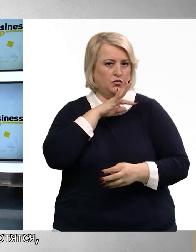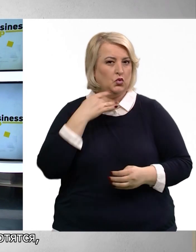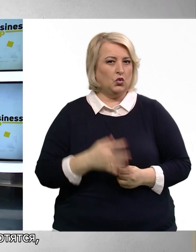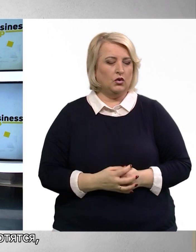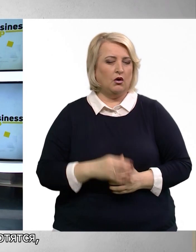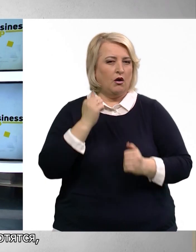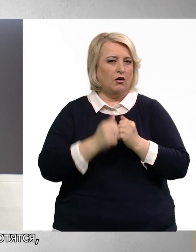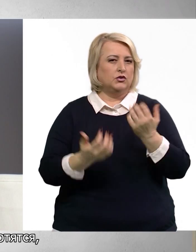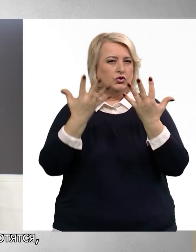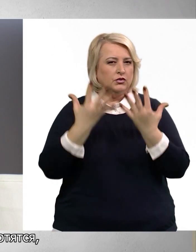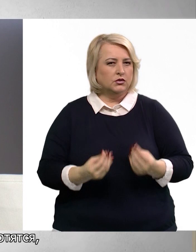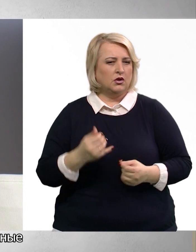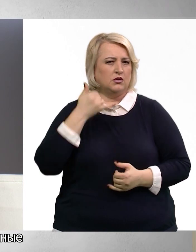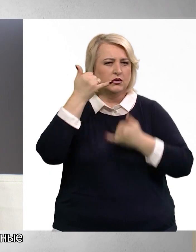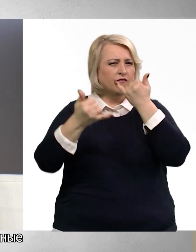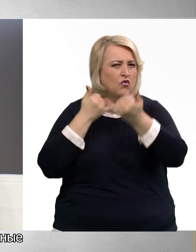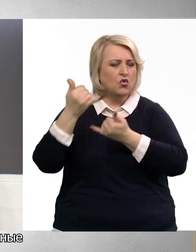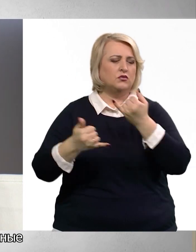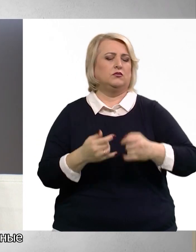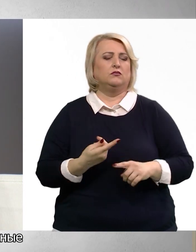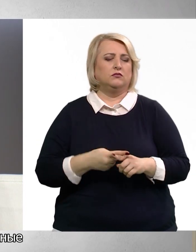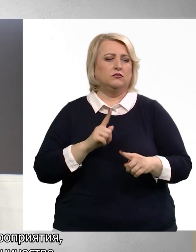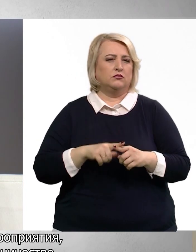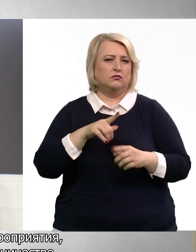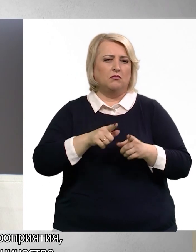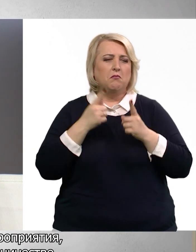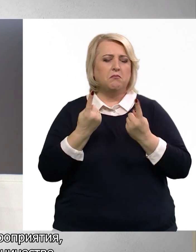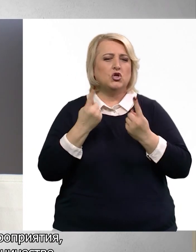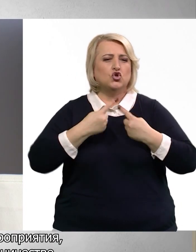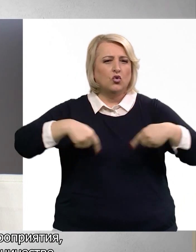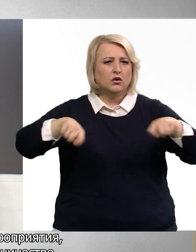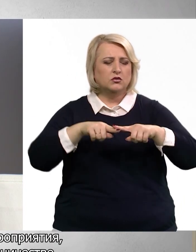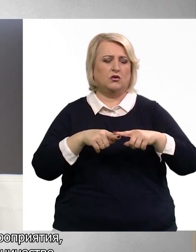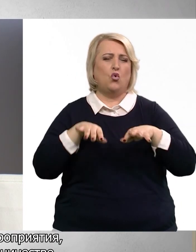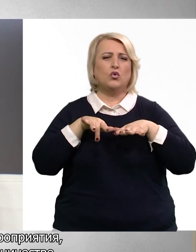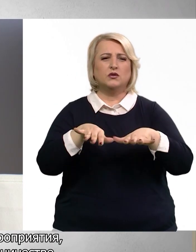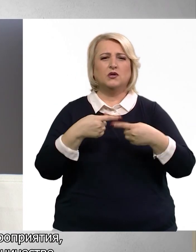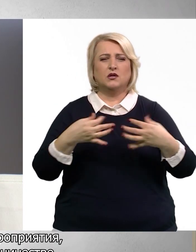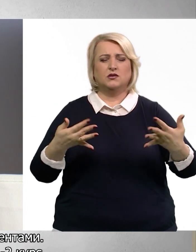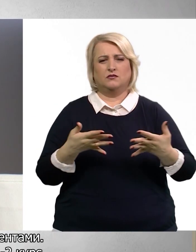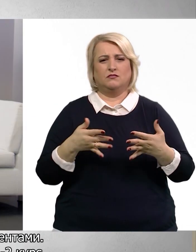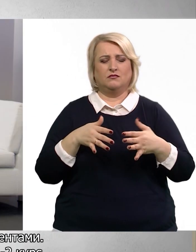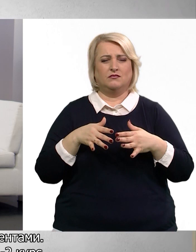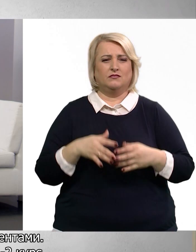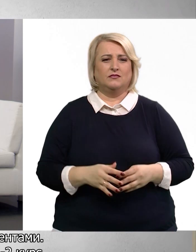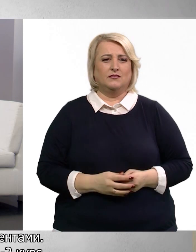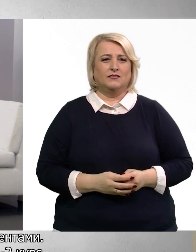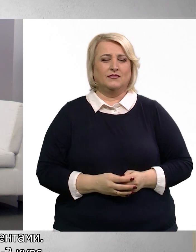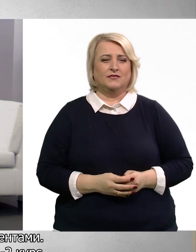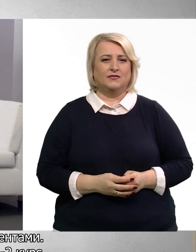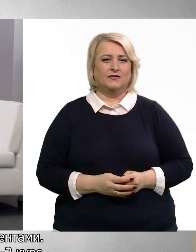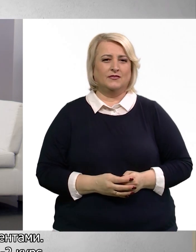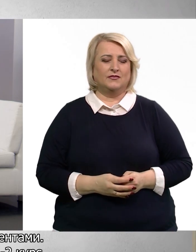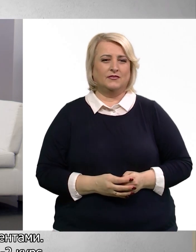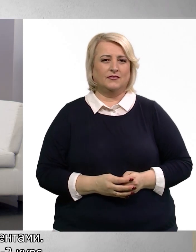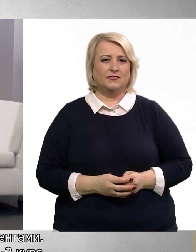zi telefonați, curtați de marile companii, organizăm diferite evenimente, încheiem acorduri de colaborare. Da, ei